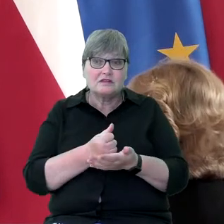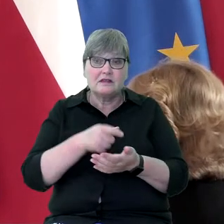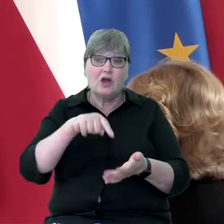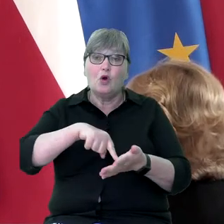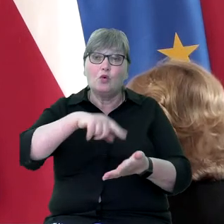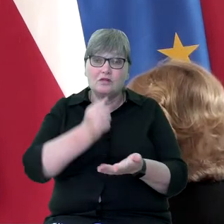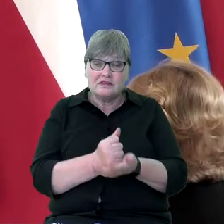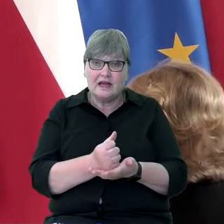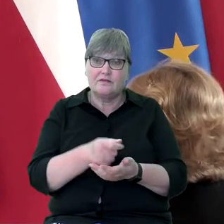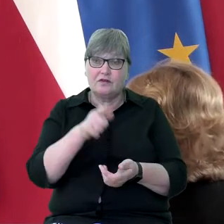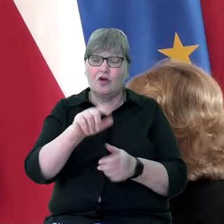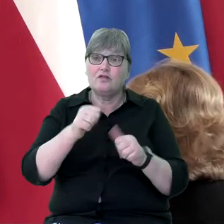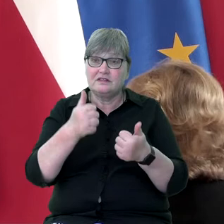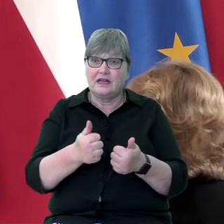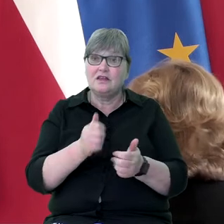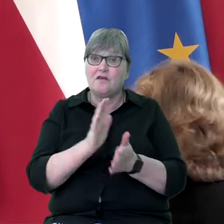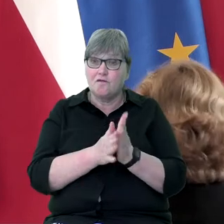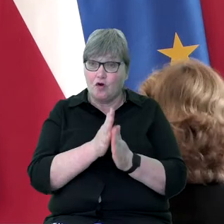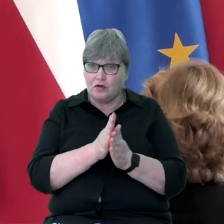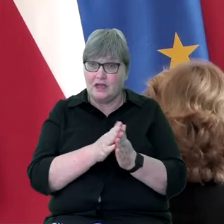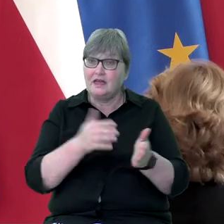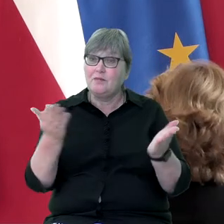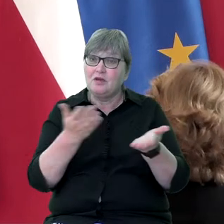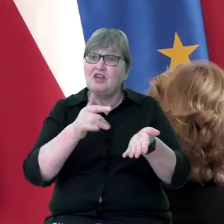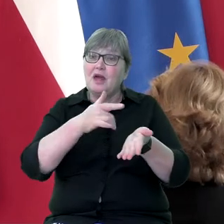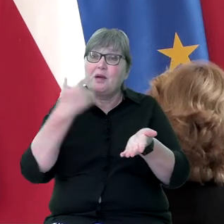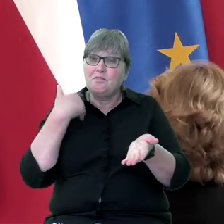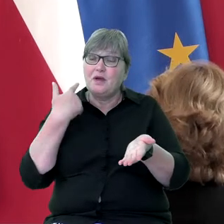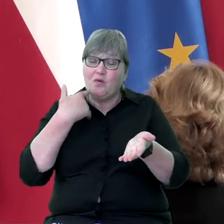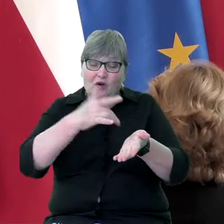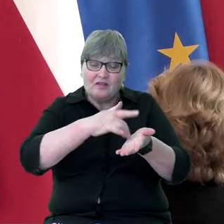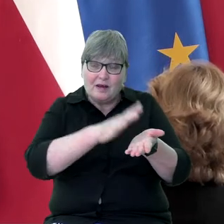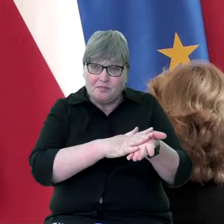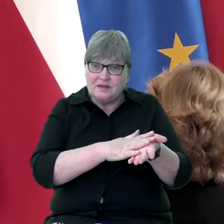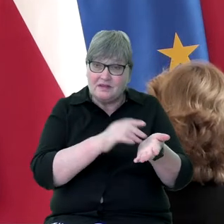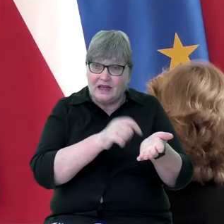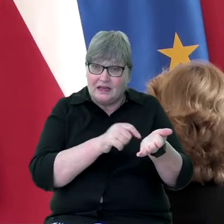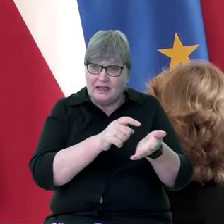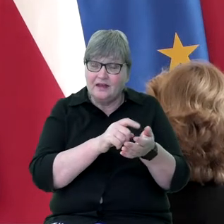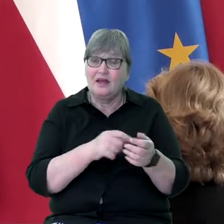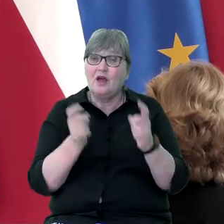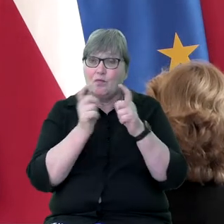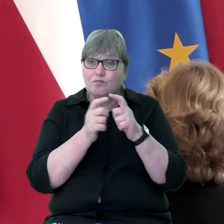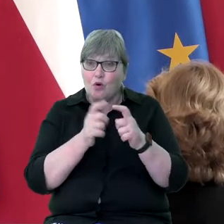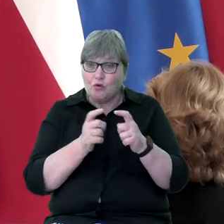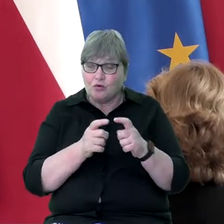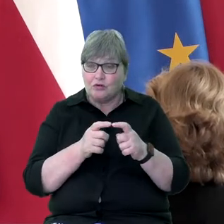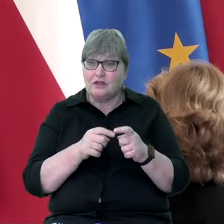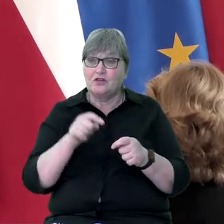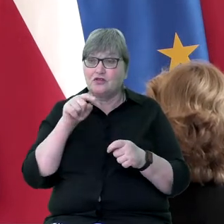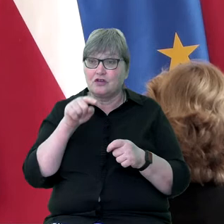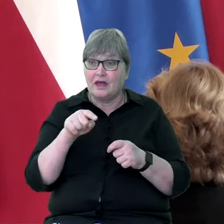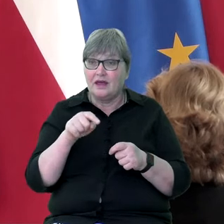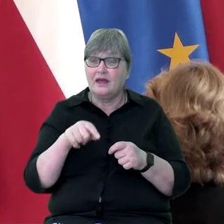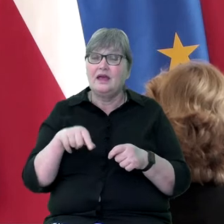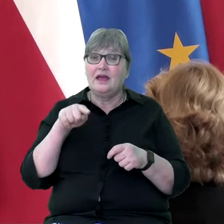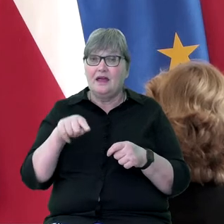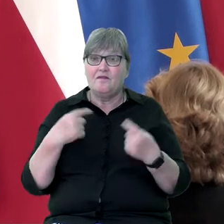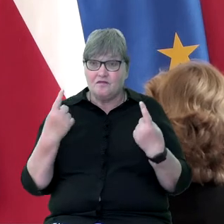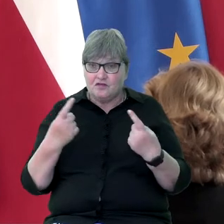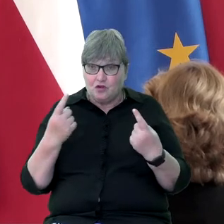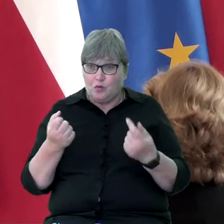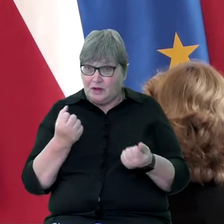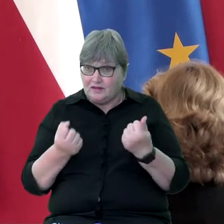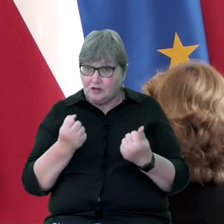której znajdowały się stypulacje mówiące o tym, że w sytuacji, gdy na danym terenie nie mogą funkcjonować